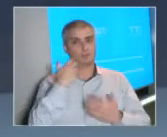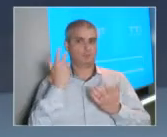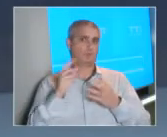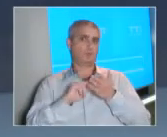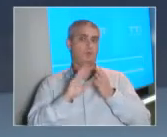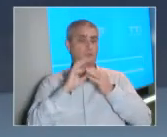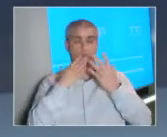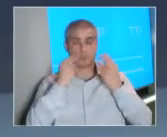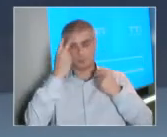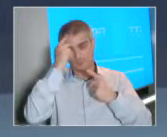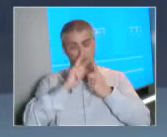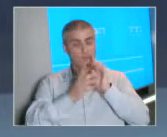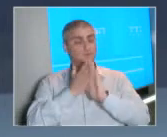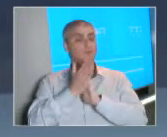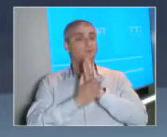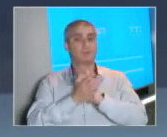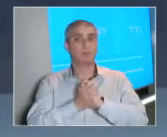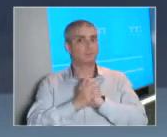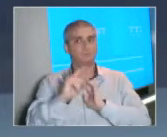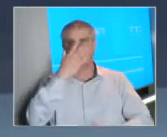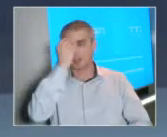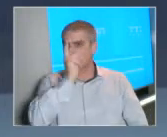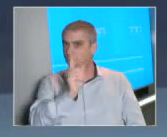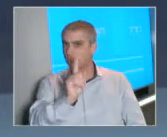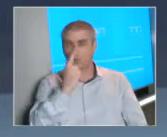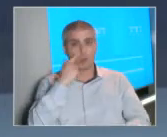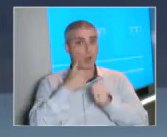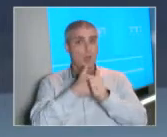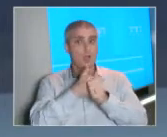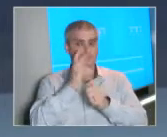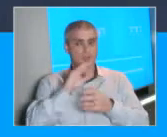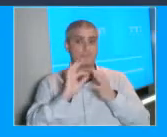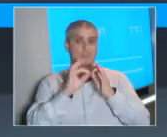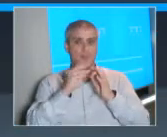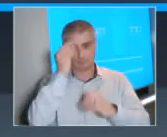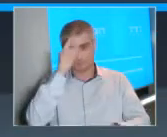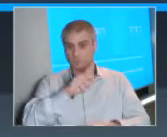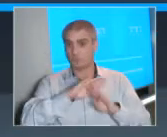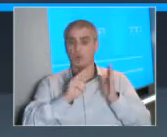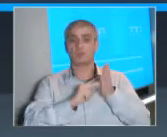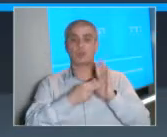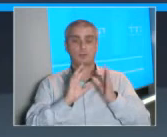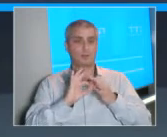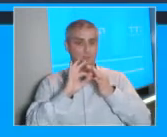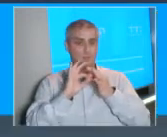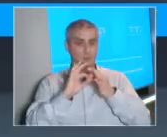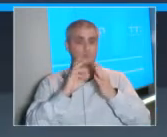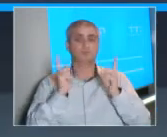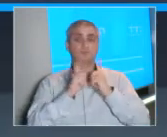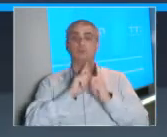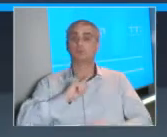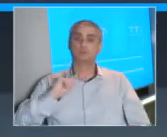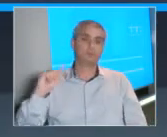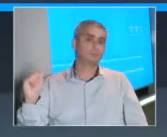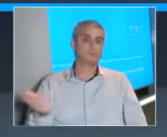המדע, תודה לטלבו סידן על התרגום לשפת הסימנים. אל תשכחו לעקוב אחרינו גם בדיגיטל. מזכירים, כל תוכניות המדד נגישות עבורכם